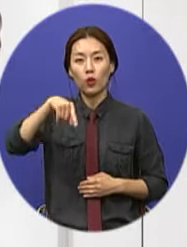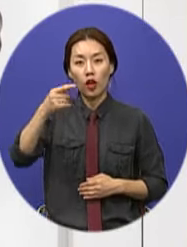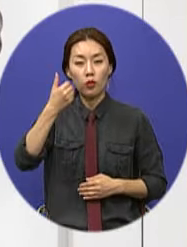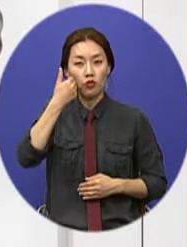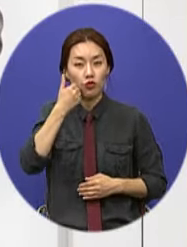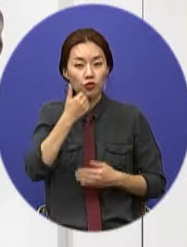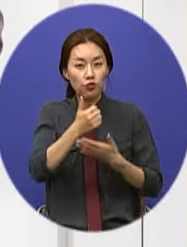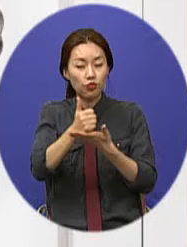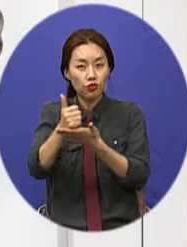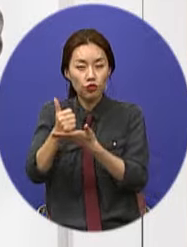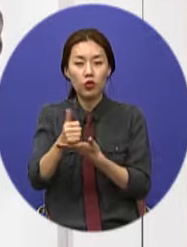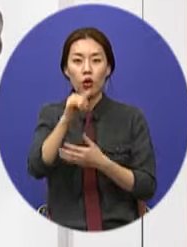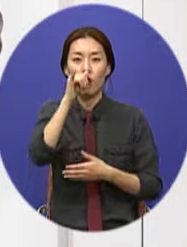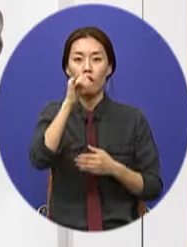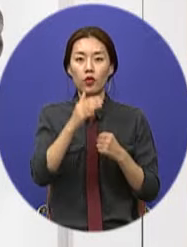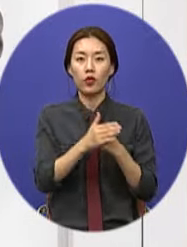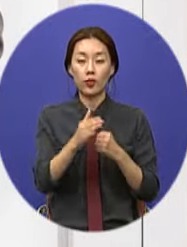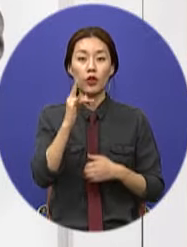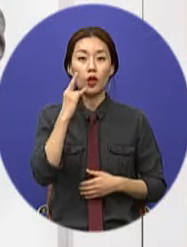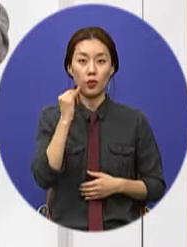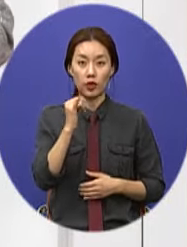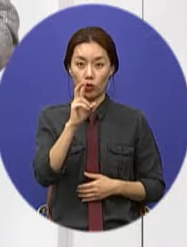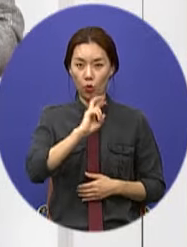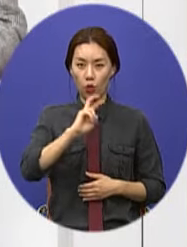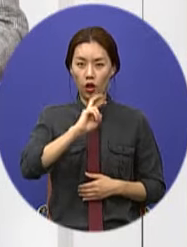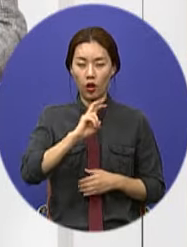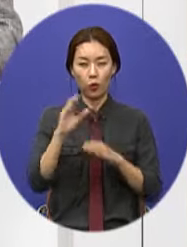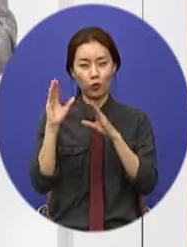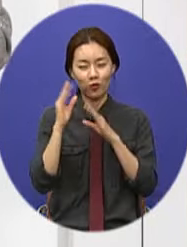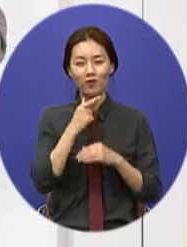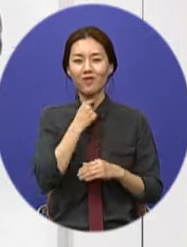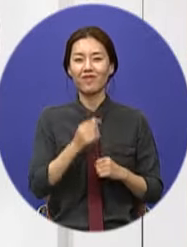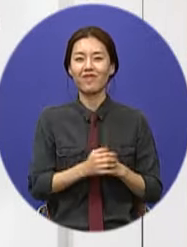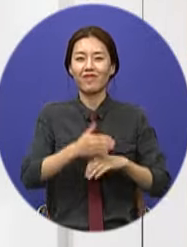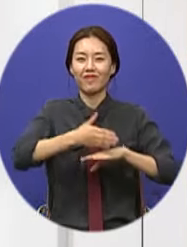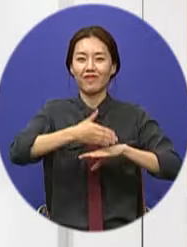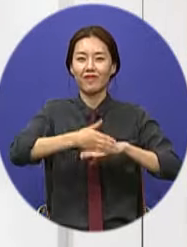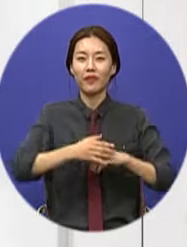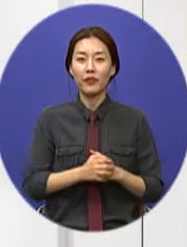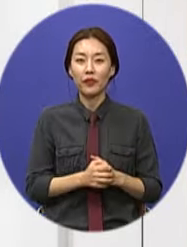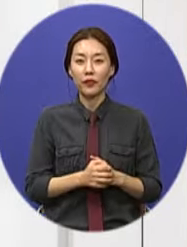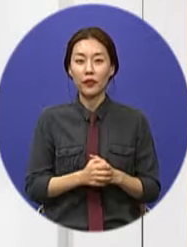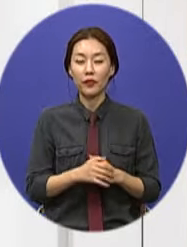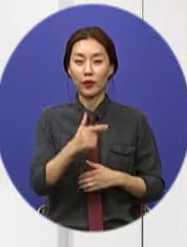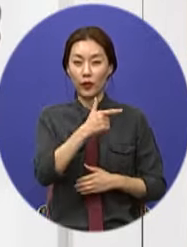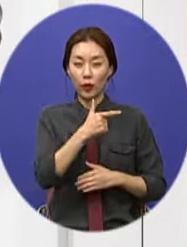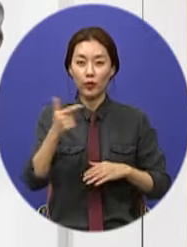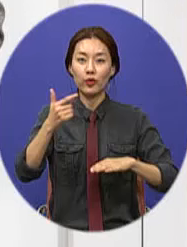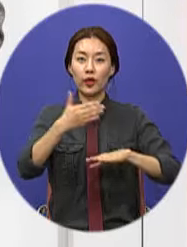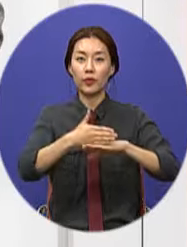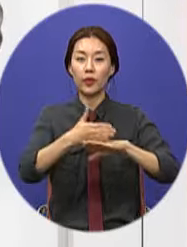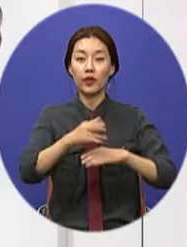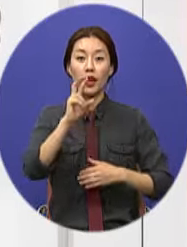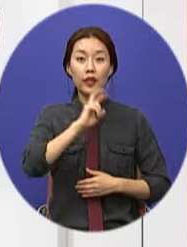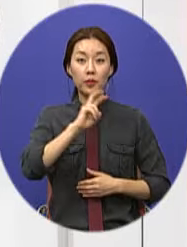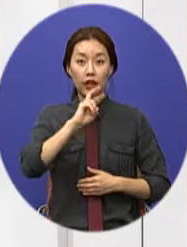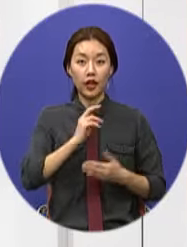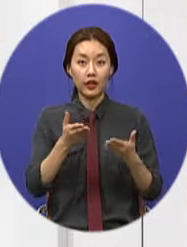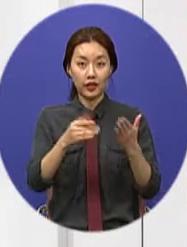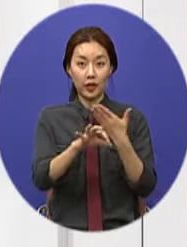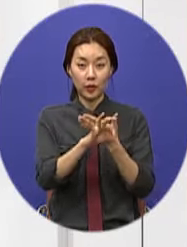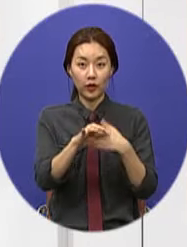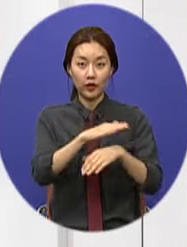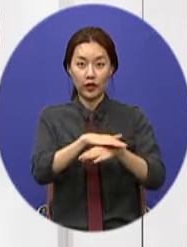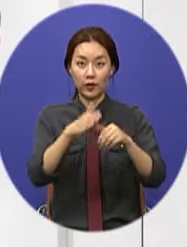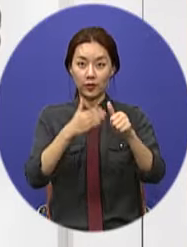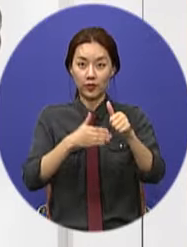분들을 기다리신다고 하니까 우리 어머님 노래도 들어야 되고요. 아이고 감사합니다. 네 저희도 이렇게. 너무 감사드리고 이제 음악을 드리도록 할 텐데요.